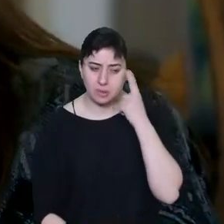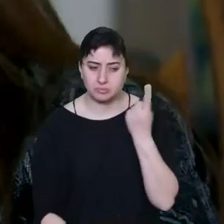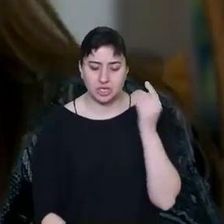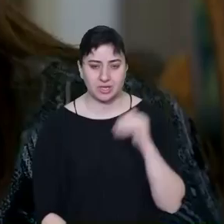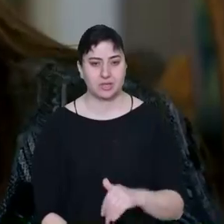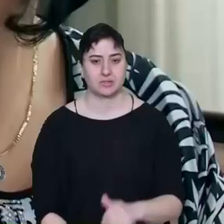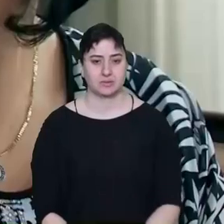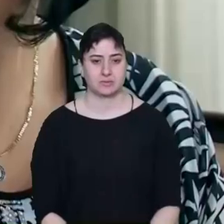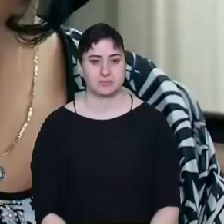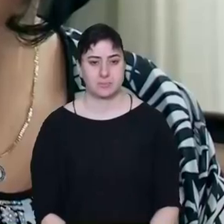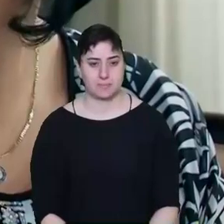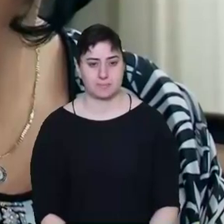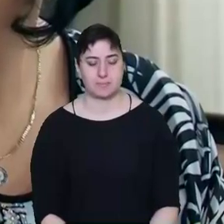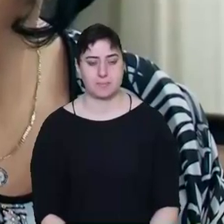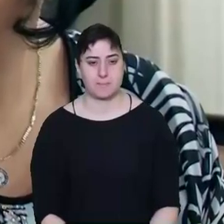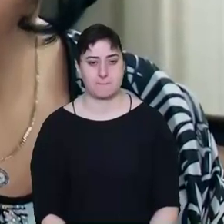şey geldi.